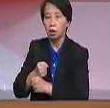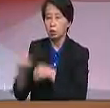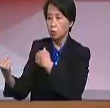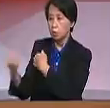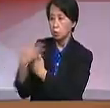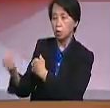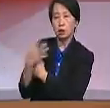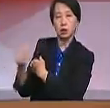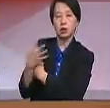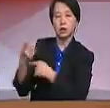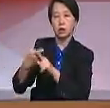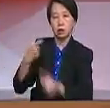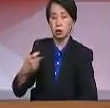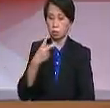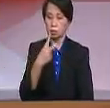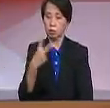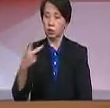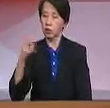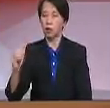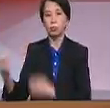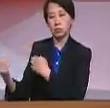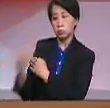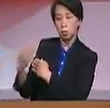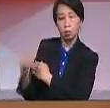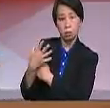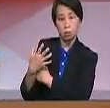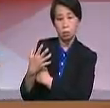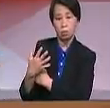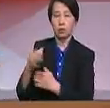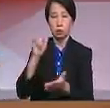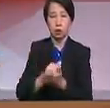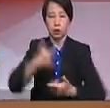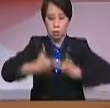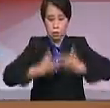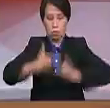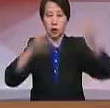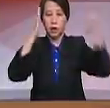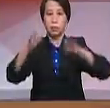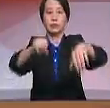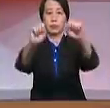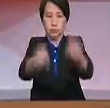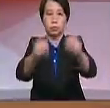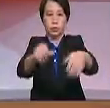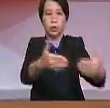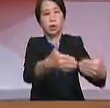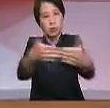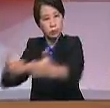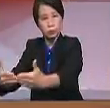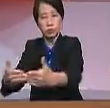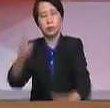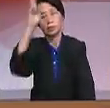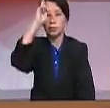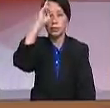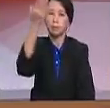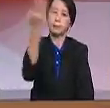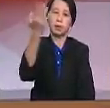nasihat daripada Kementerian Kesihatan bahawa Liga Malaysia boleh diteruskan seperti